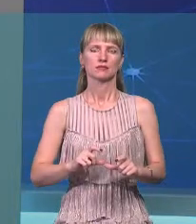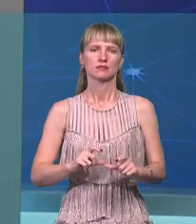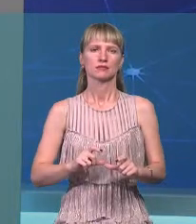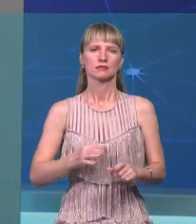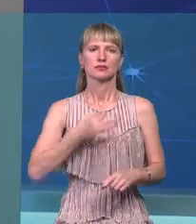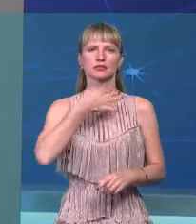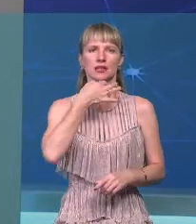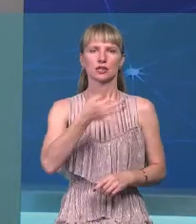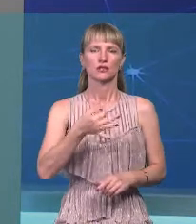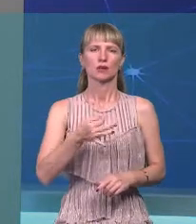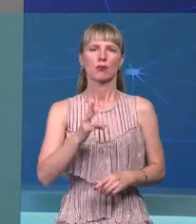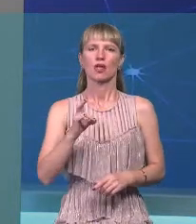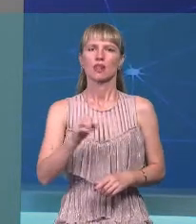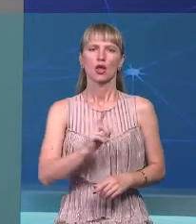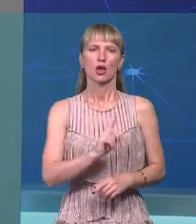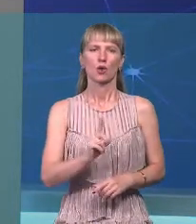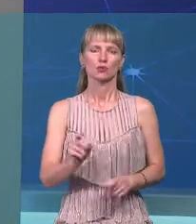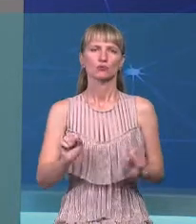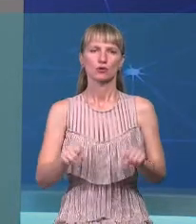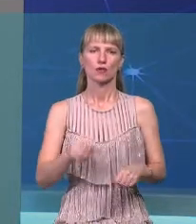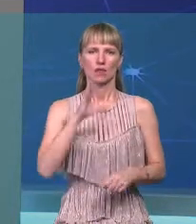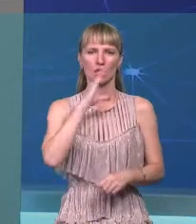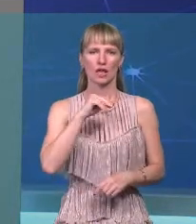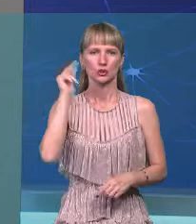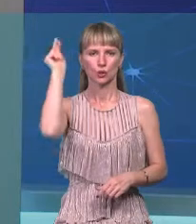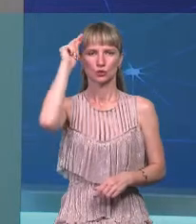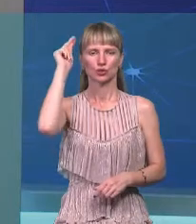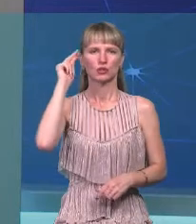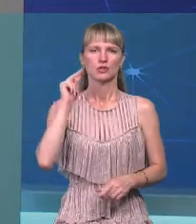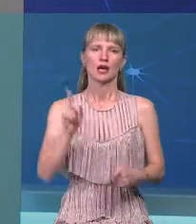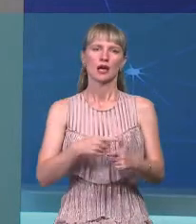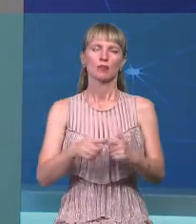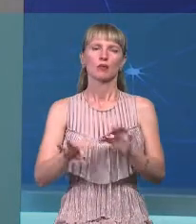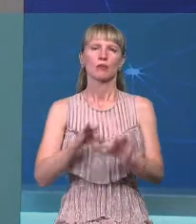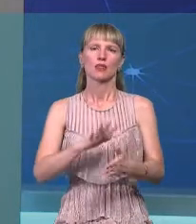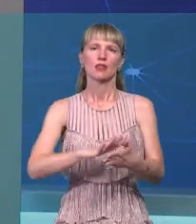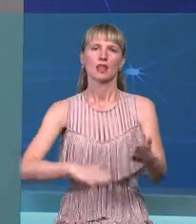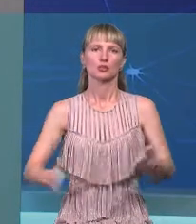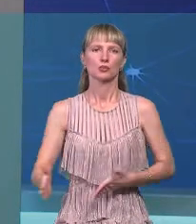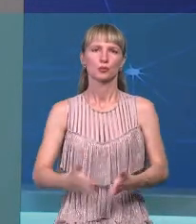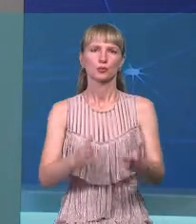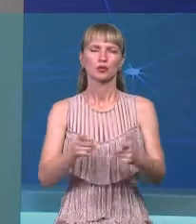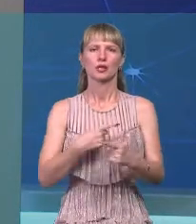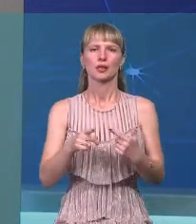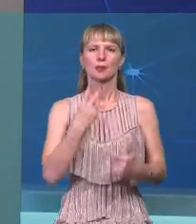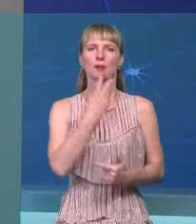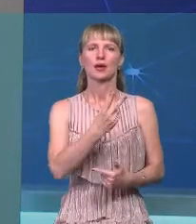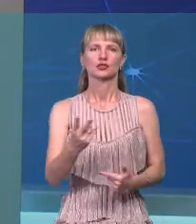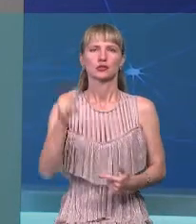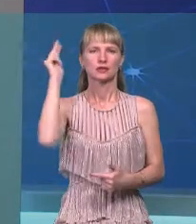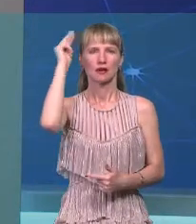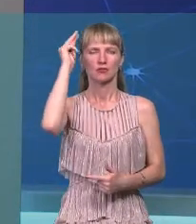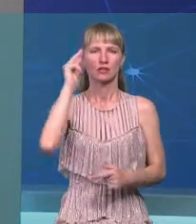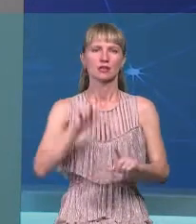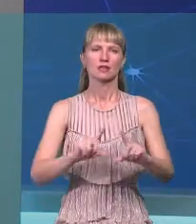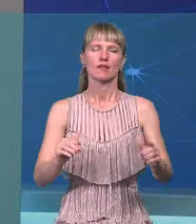ну, скажімо так, не кожному, можливо, і вдається, або обирають свій подальший шлях чи бачення навчання